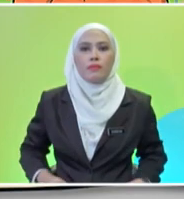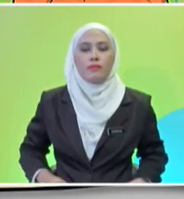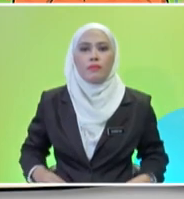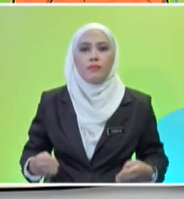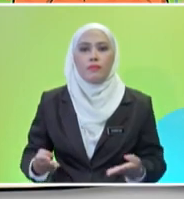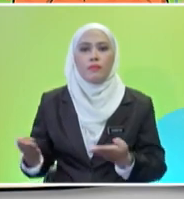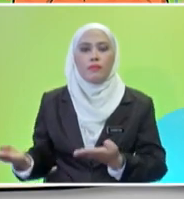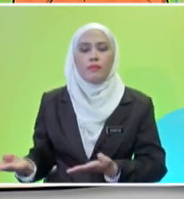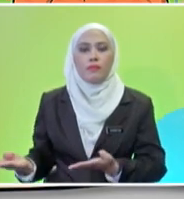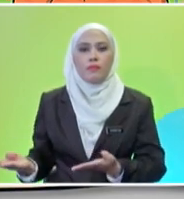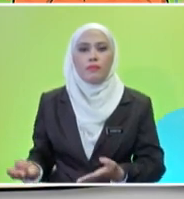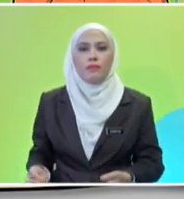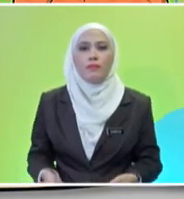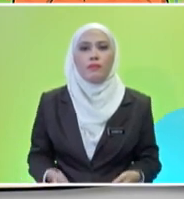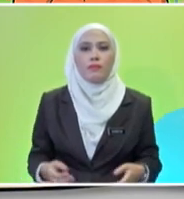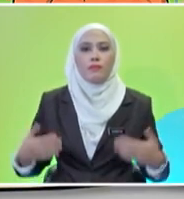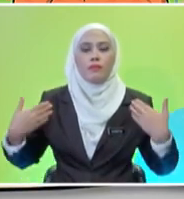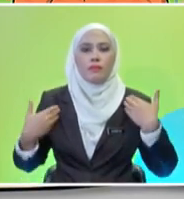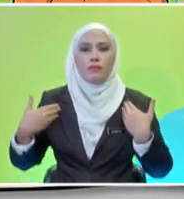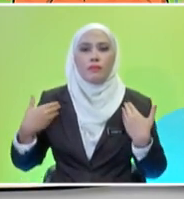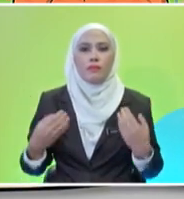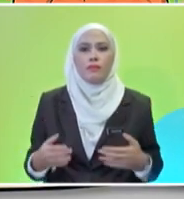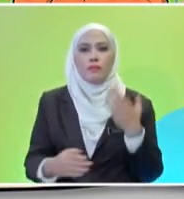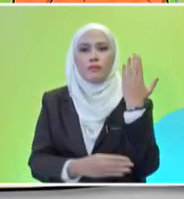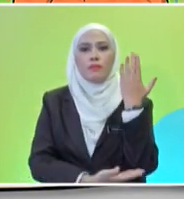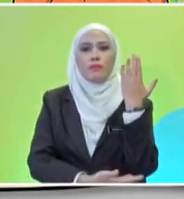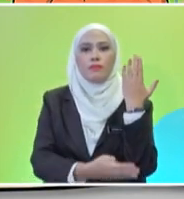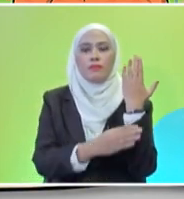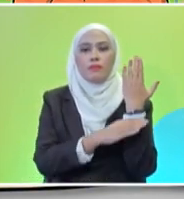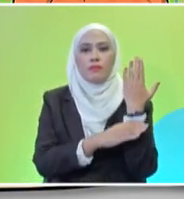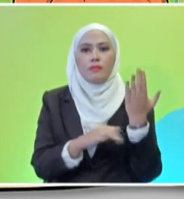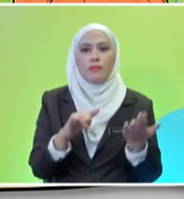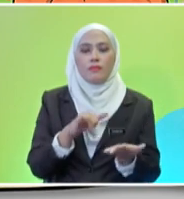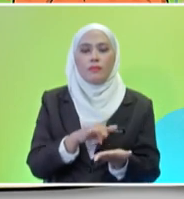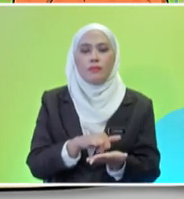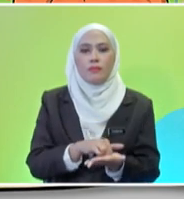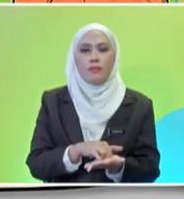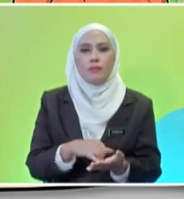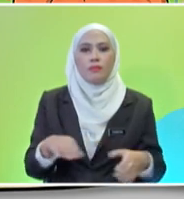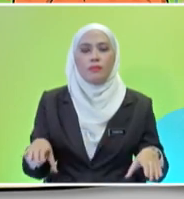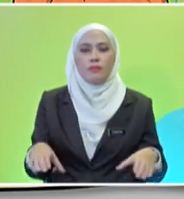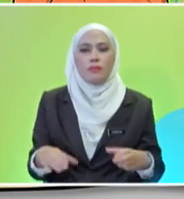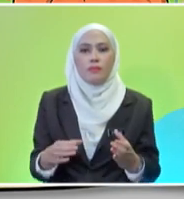perbandingan contoh ayat bakul itu dibuat daripada daun